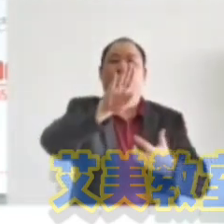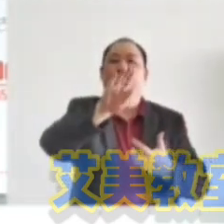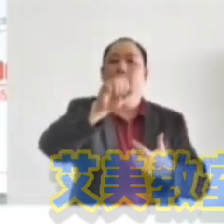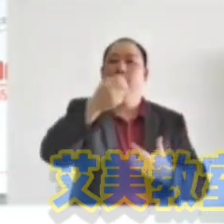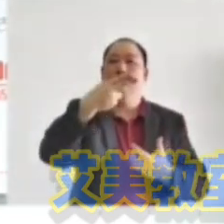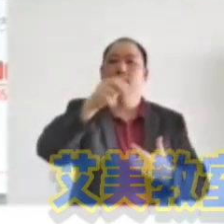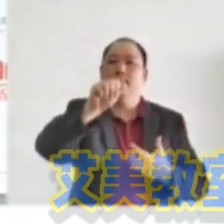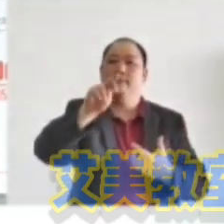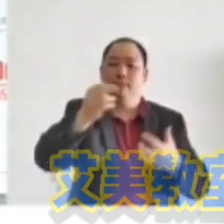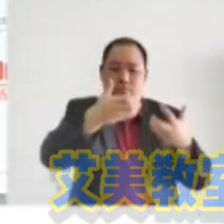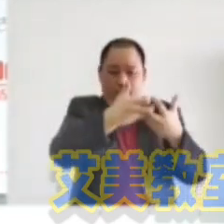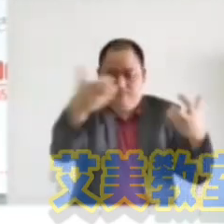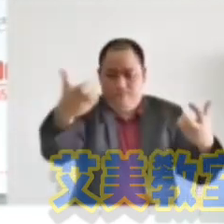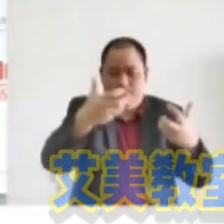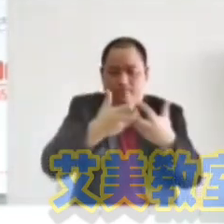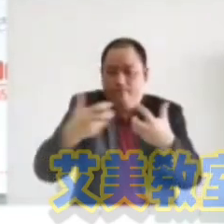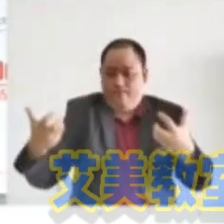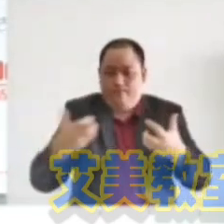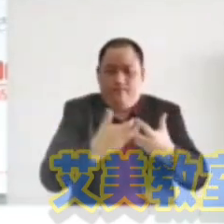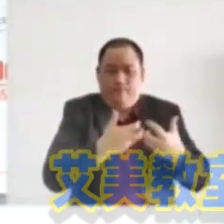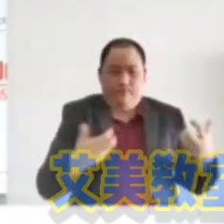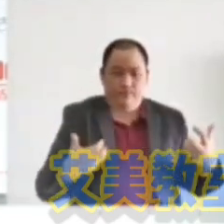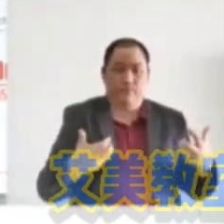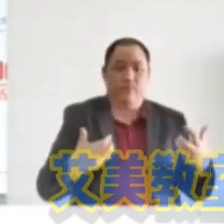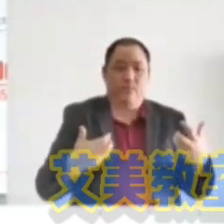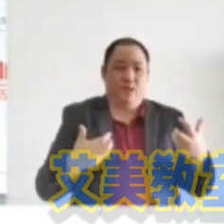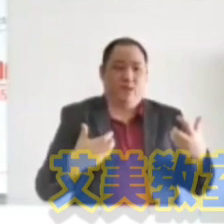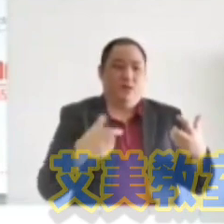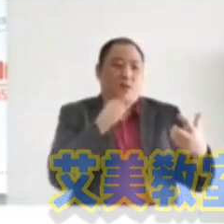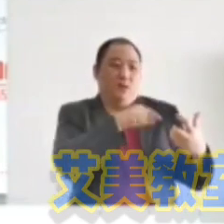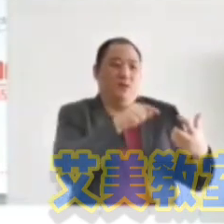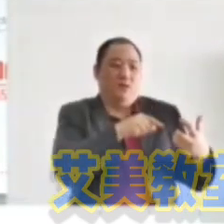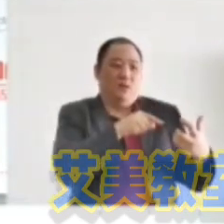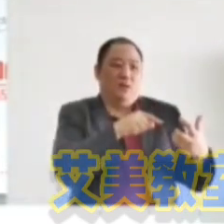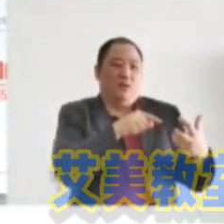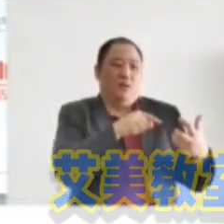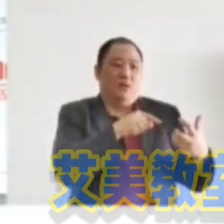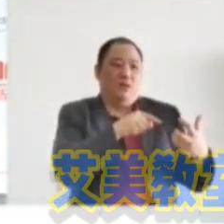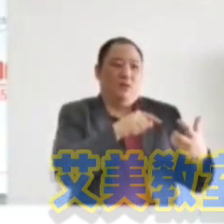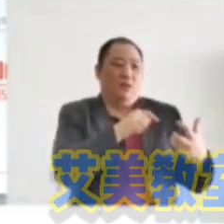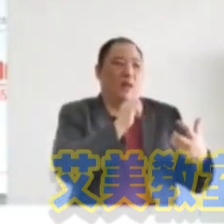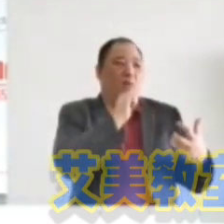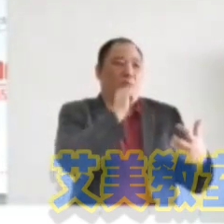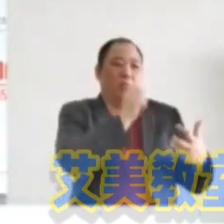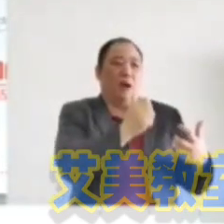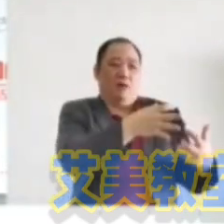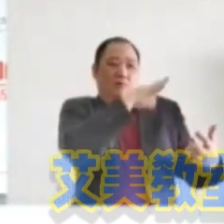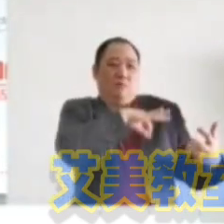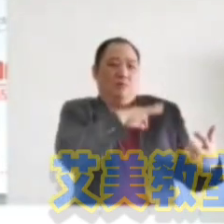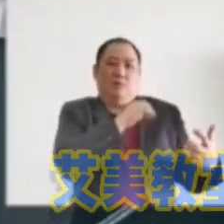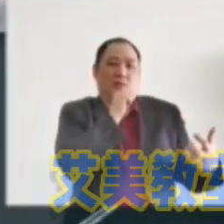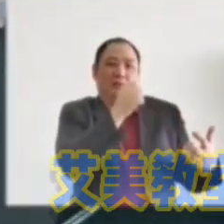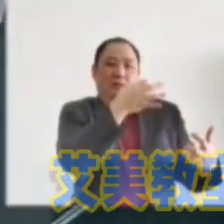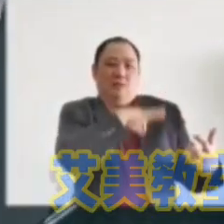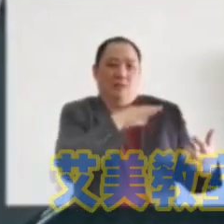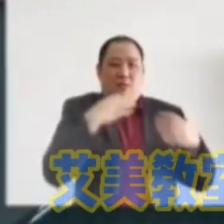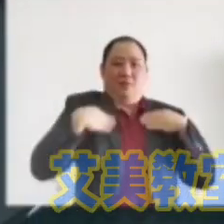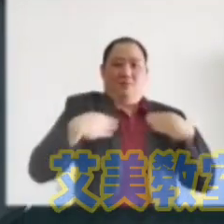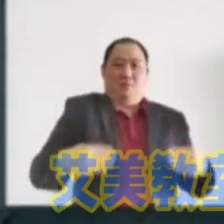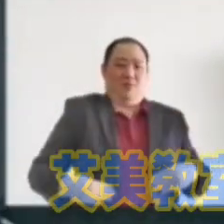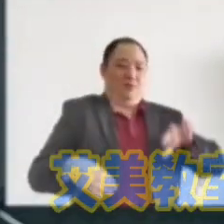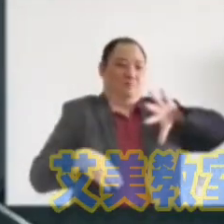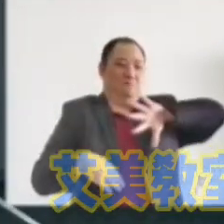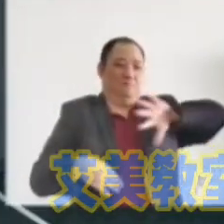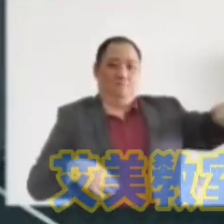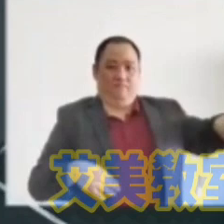做测试，测试了之后，它会只留下对人体有利的成分，那对人体没